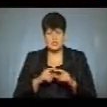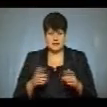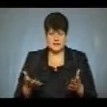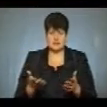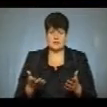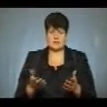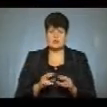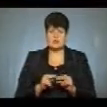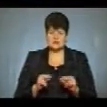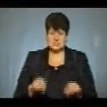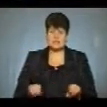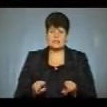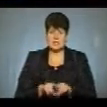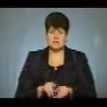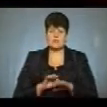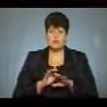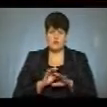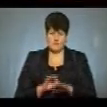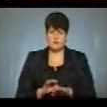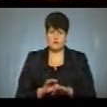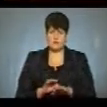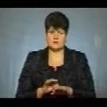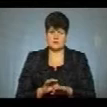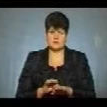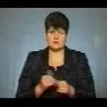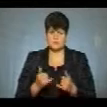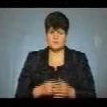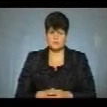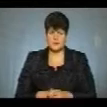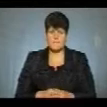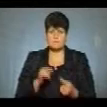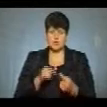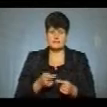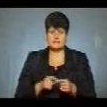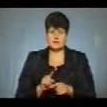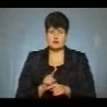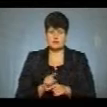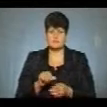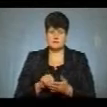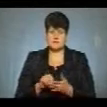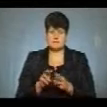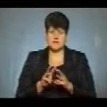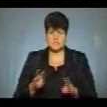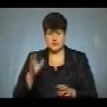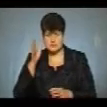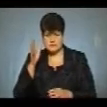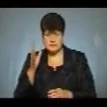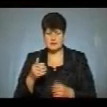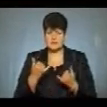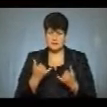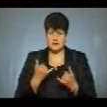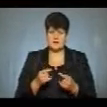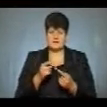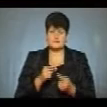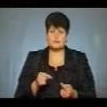які вчитель теж проводить на сьогодні. Проти цієї норми виступила і міністр освіти та науки. На тепер, відповідно